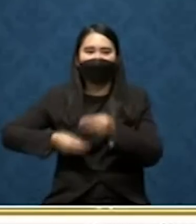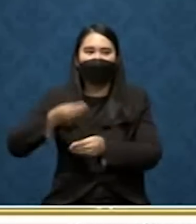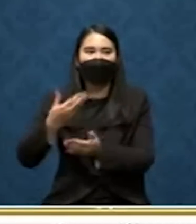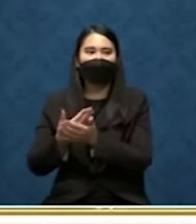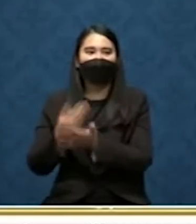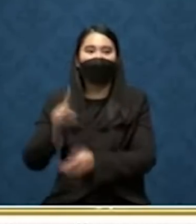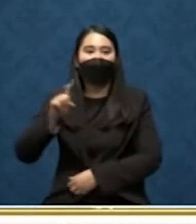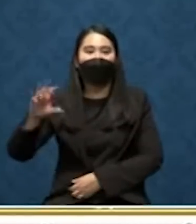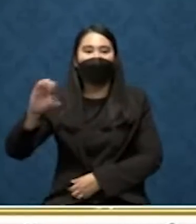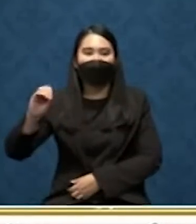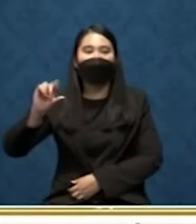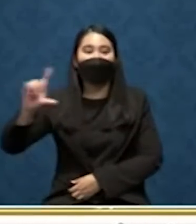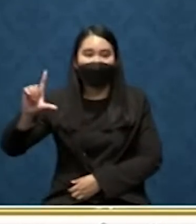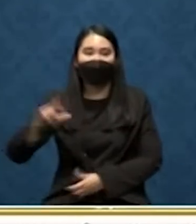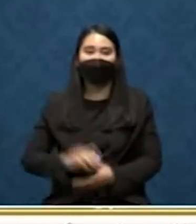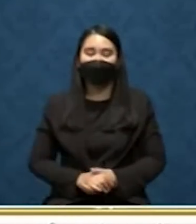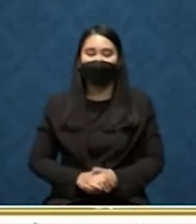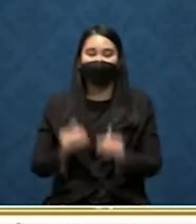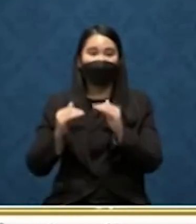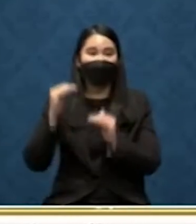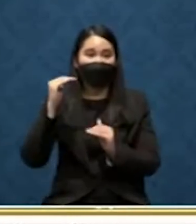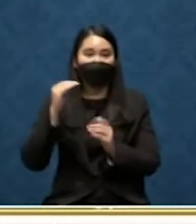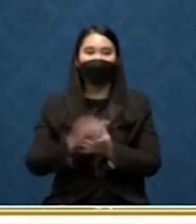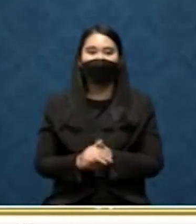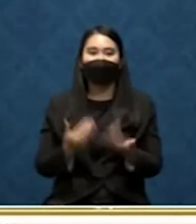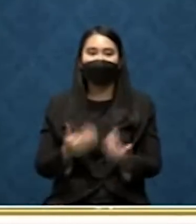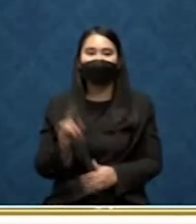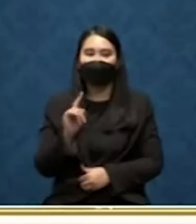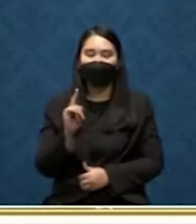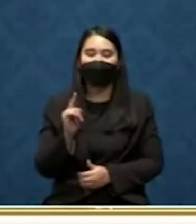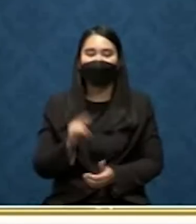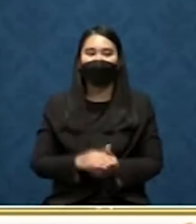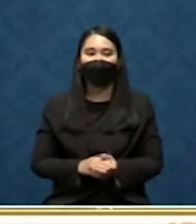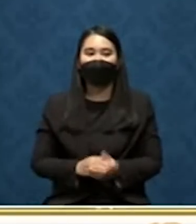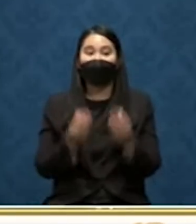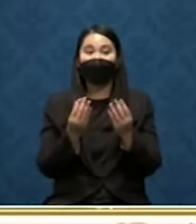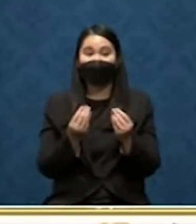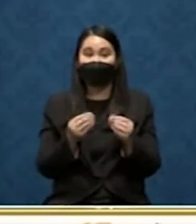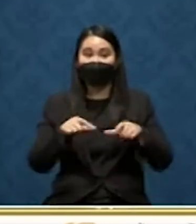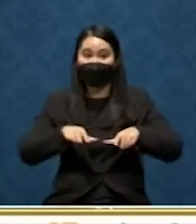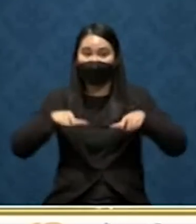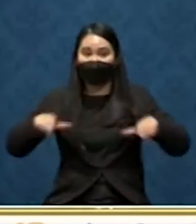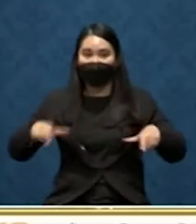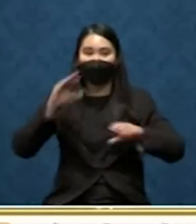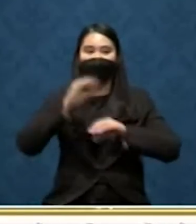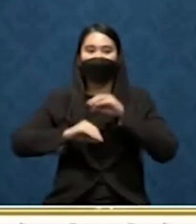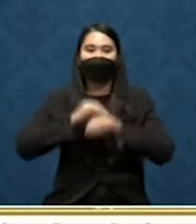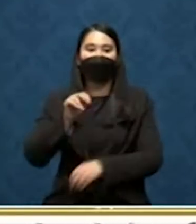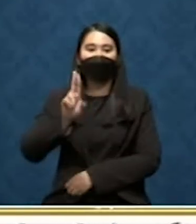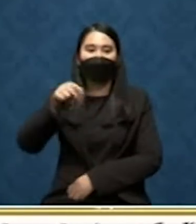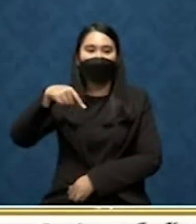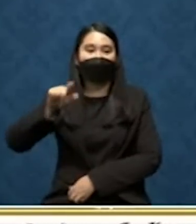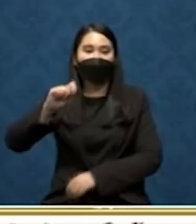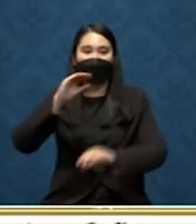อยู่ 150 ลานบาปที่เดียวที่สำคัญกวานั้นคือบนที่ดนผืนนั้นมีโครงการของ UPA